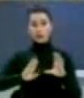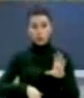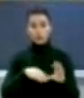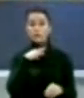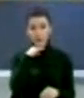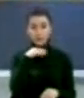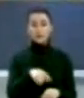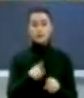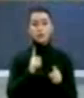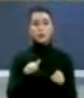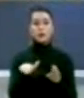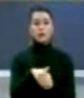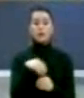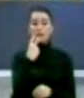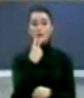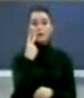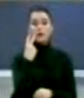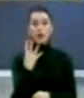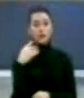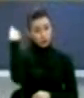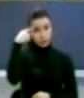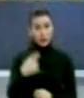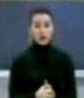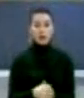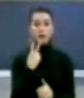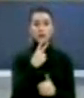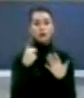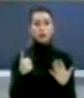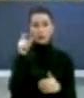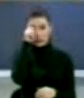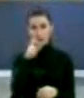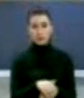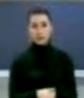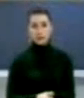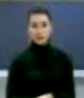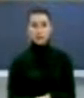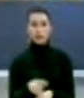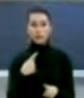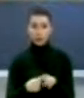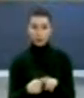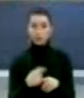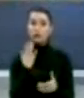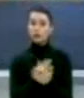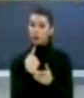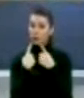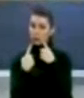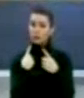pas të punësuar 24 shqiptar dhe 26 sërb, dhe a një marrë vesh që stafi i